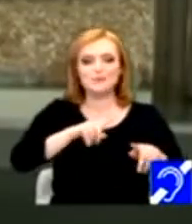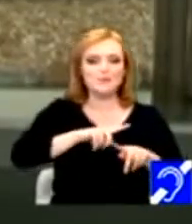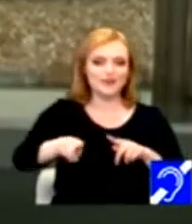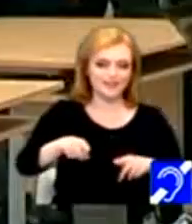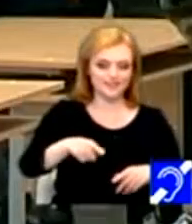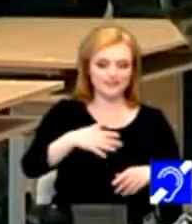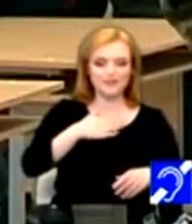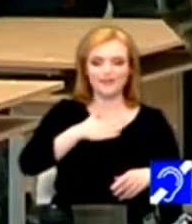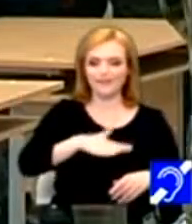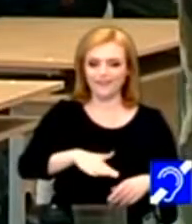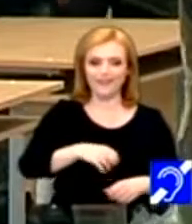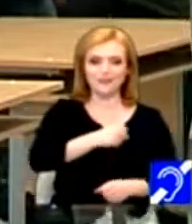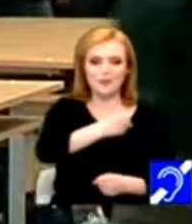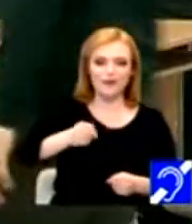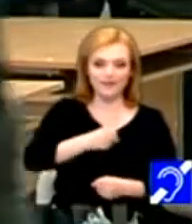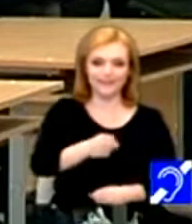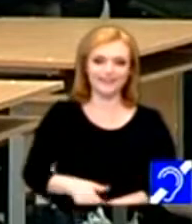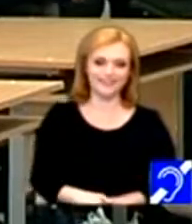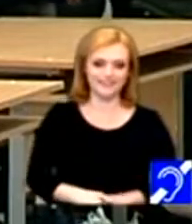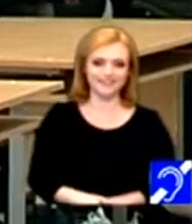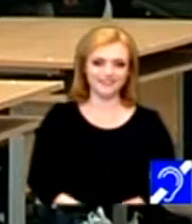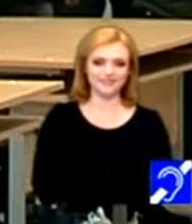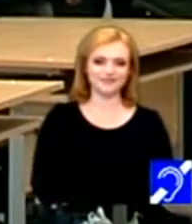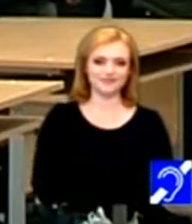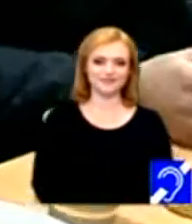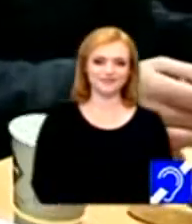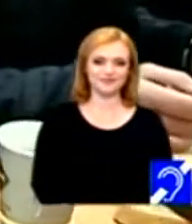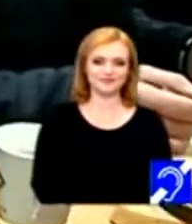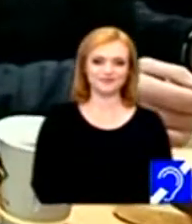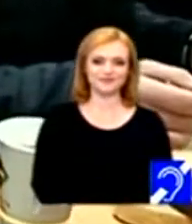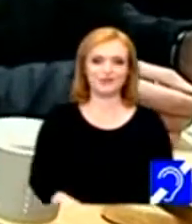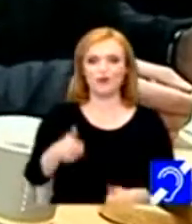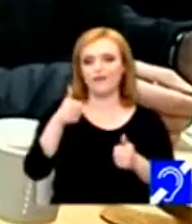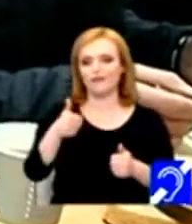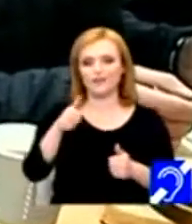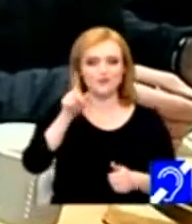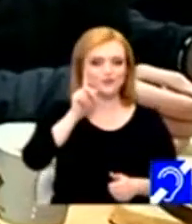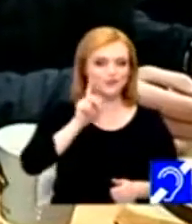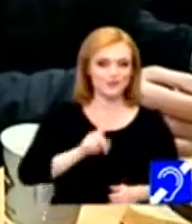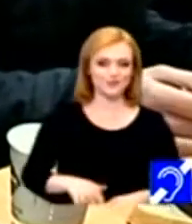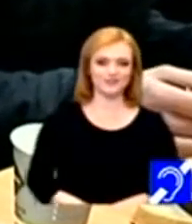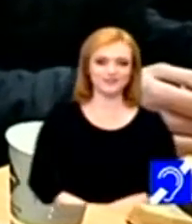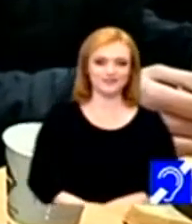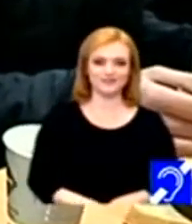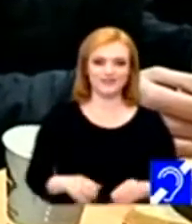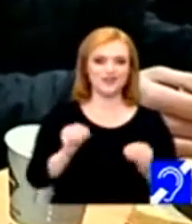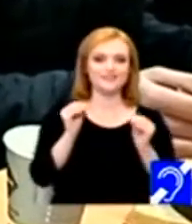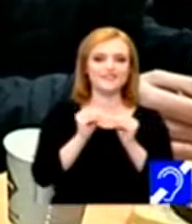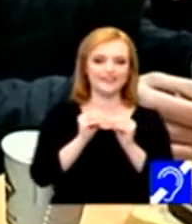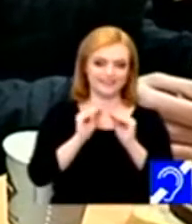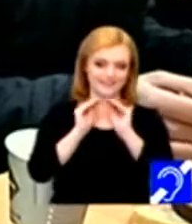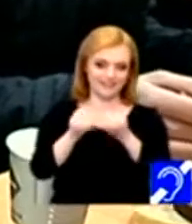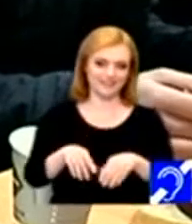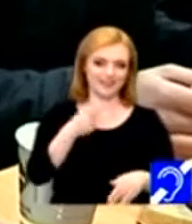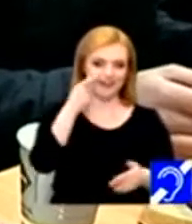Militarii, dar și zeci de tineri veniți în vizită au stat la rând pentru o porție. Foarte bun. O notă 10. Da,